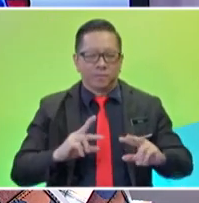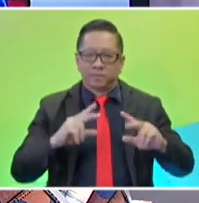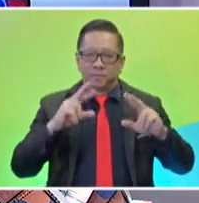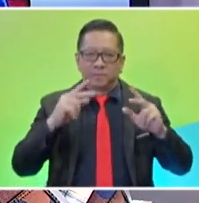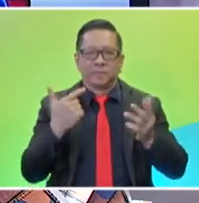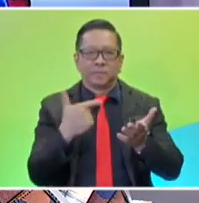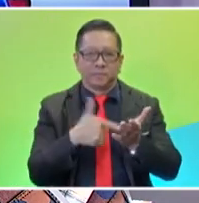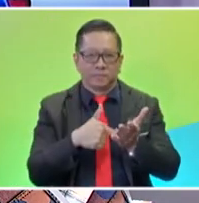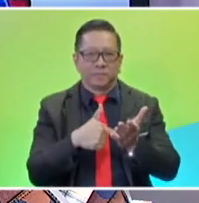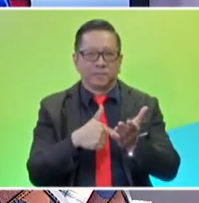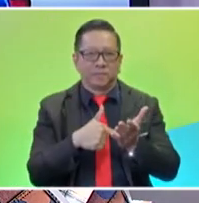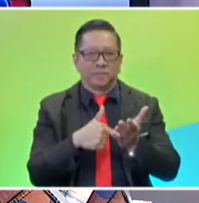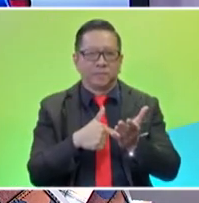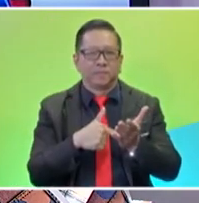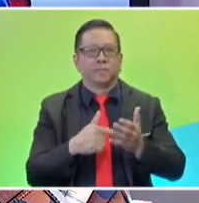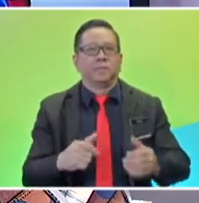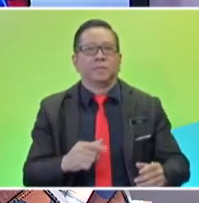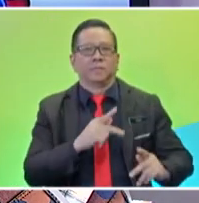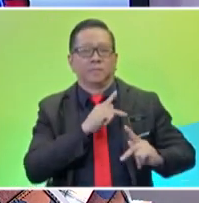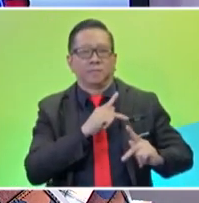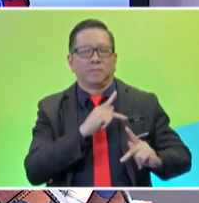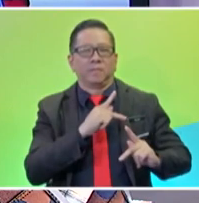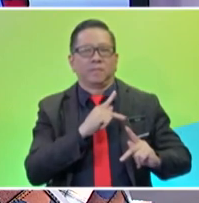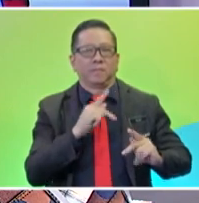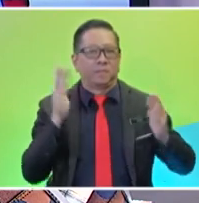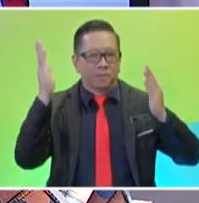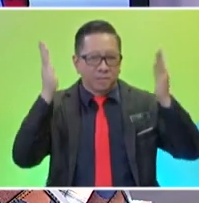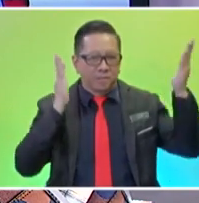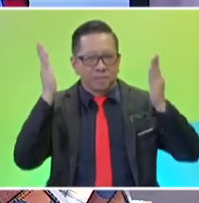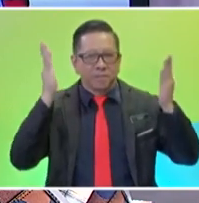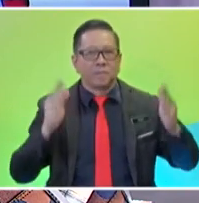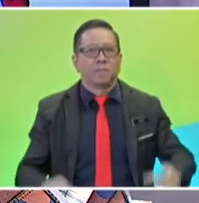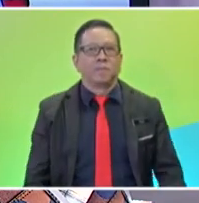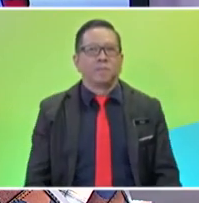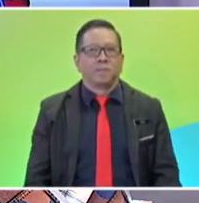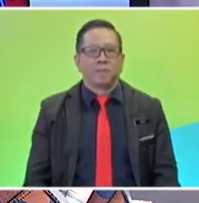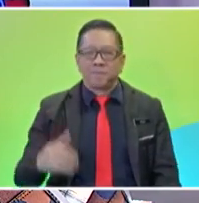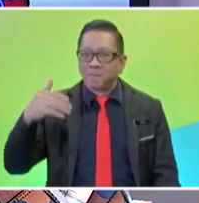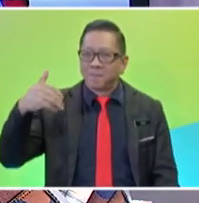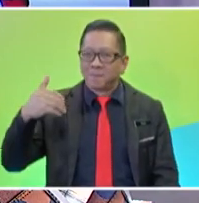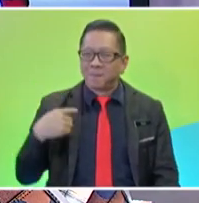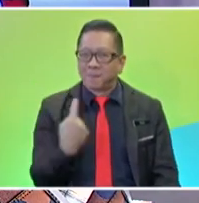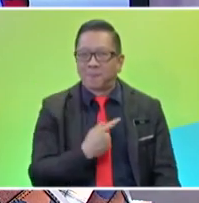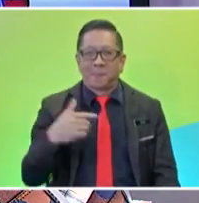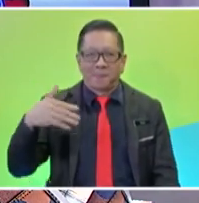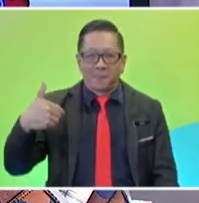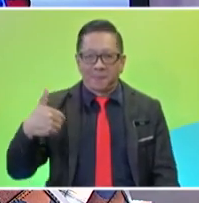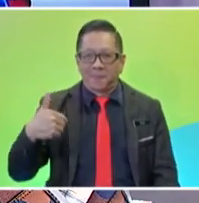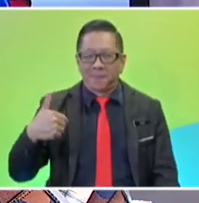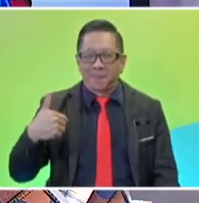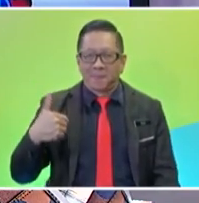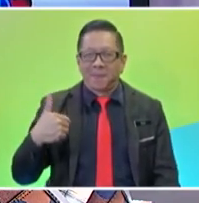tahap petualisme dalam diri kita jadi coba kita berpisah Oke kita juga enggak nyanyi Satu lagu